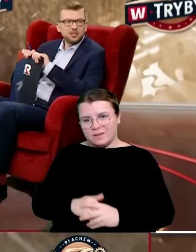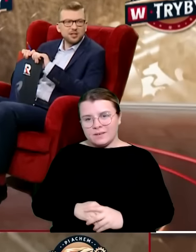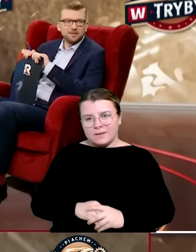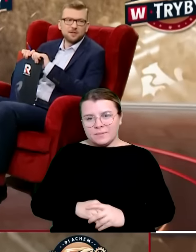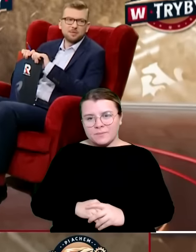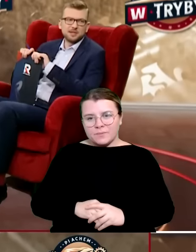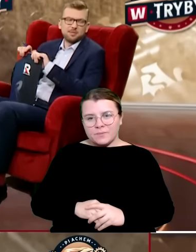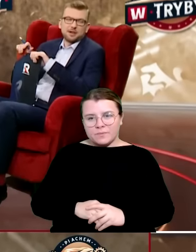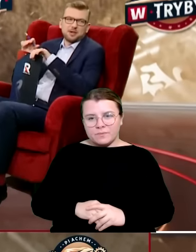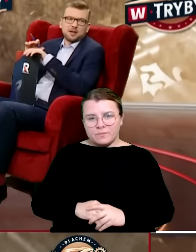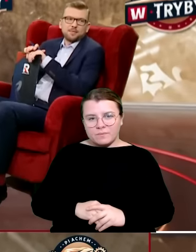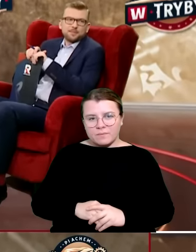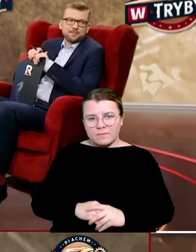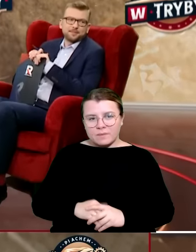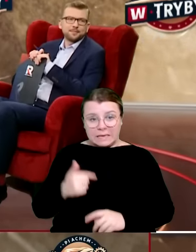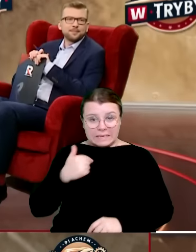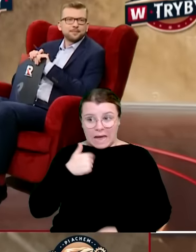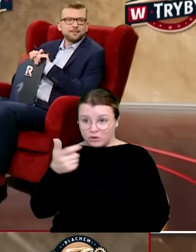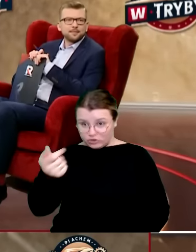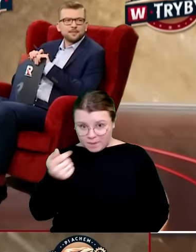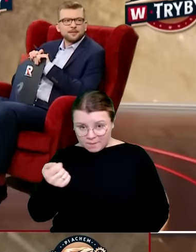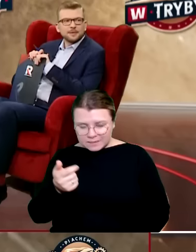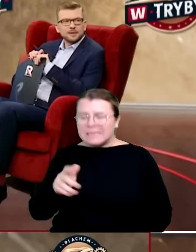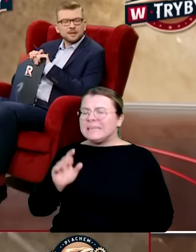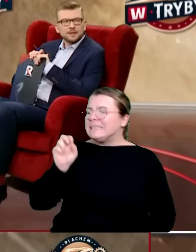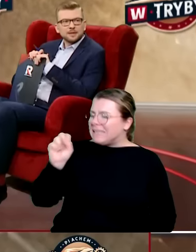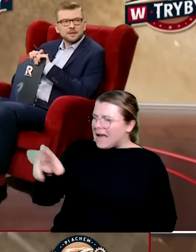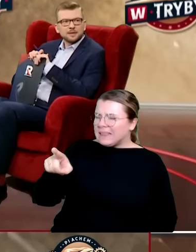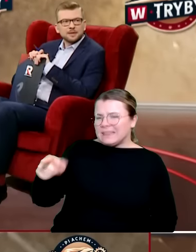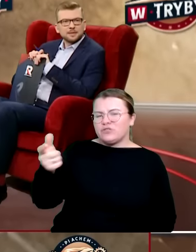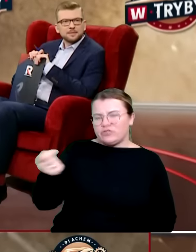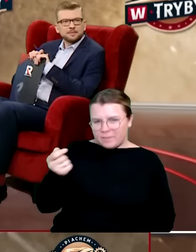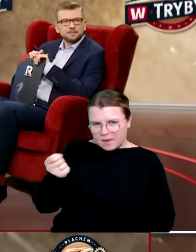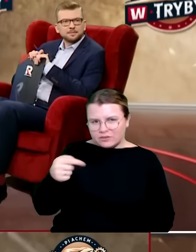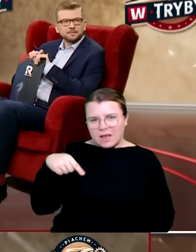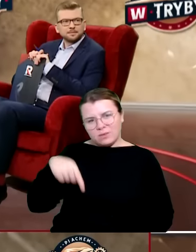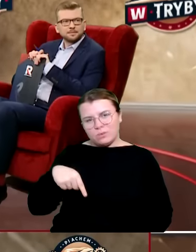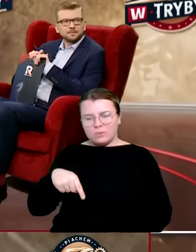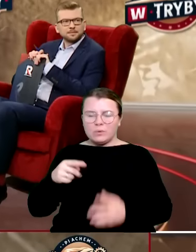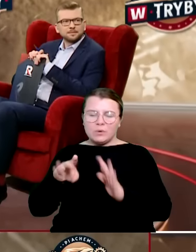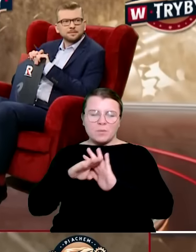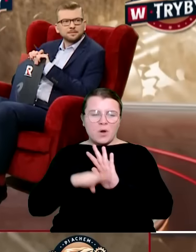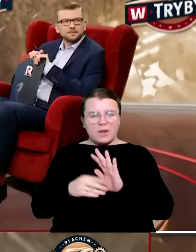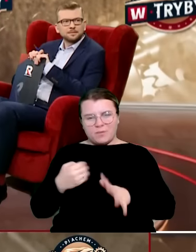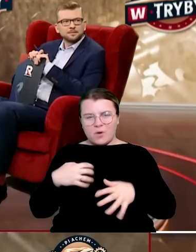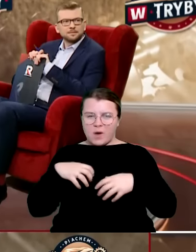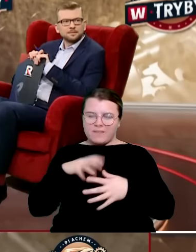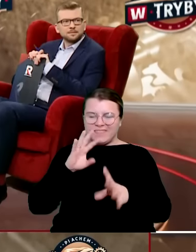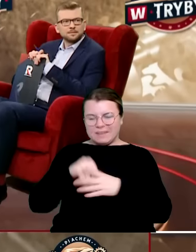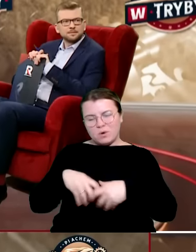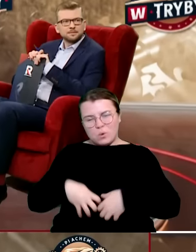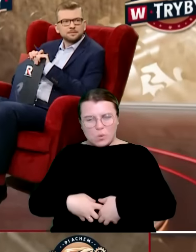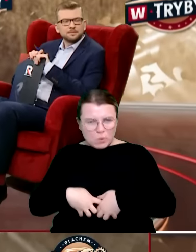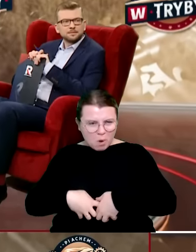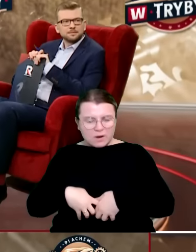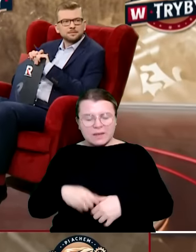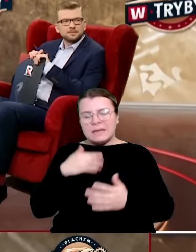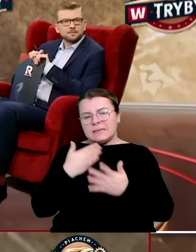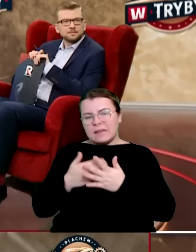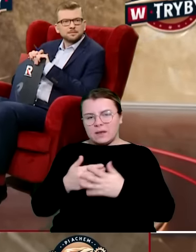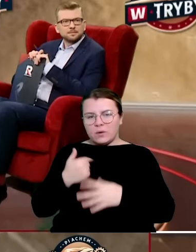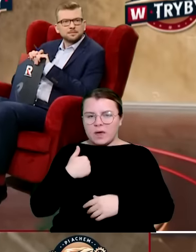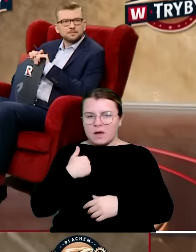jestem zgryźliwy wobec premiera? Czepiasz się, ale ja nie chciałbym, to jest program satyryczny, w związku z czym ja nie chciałbym podchodzić trywialnie